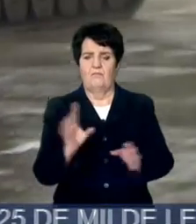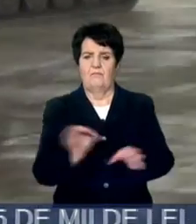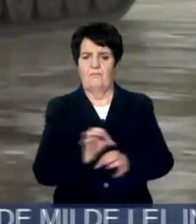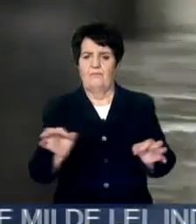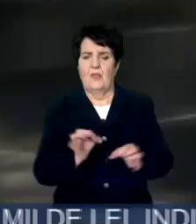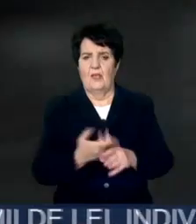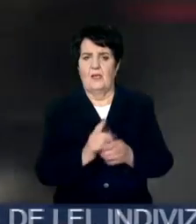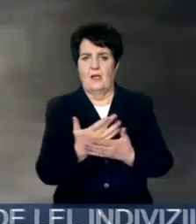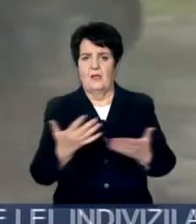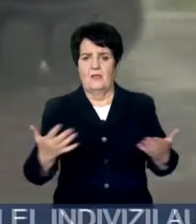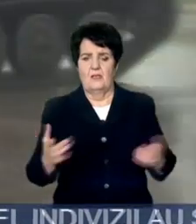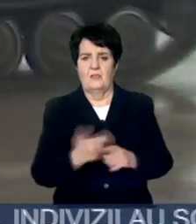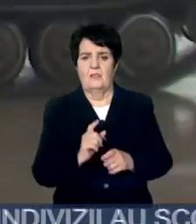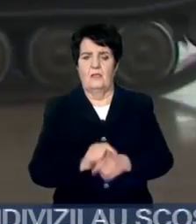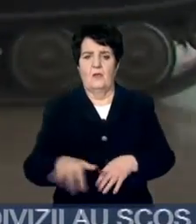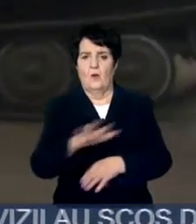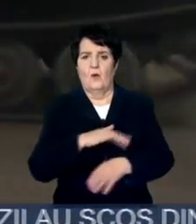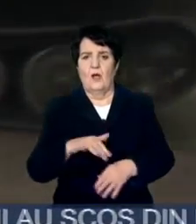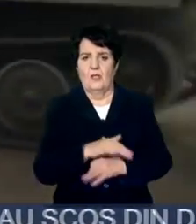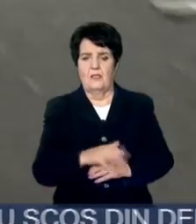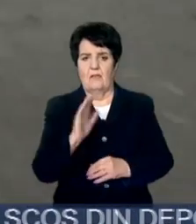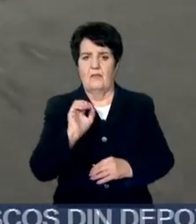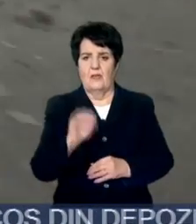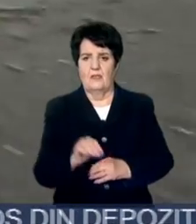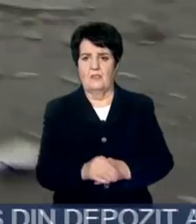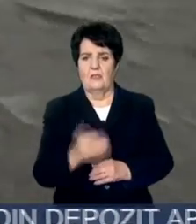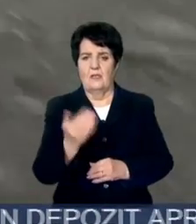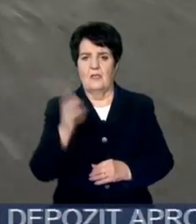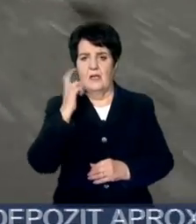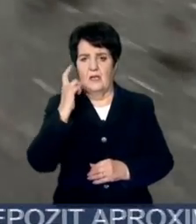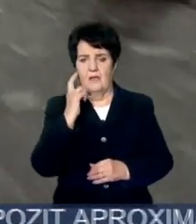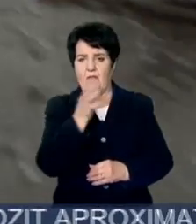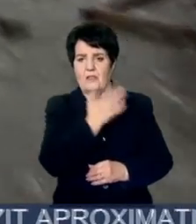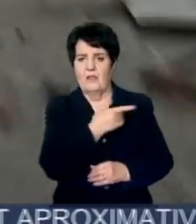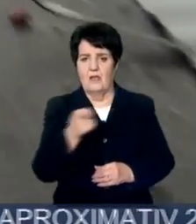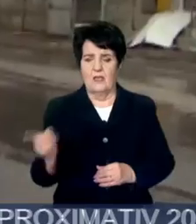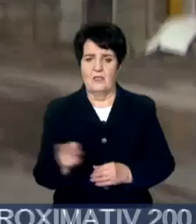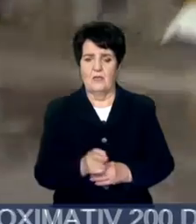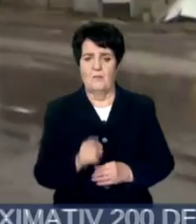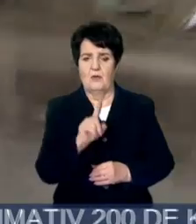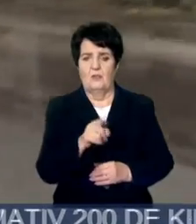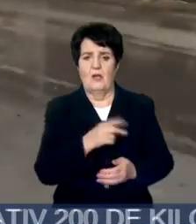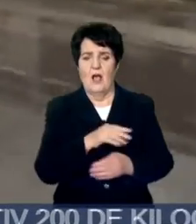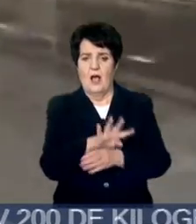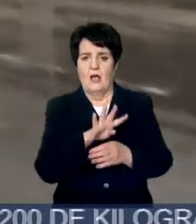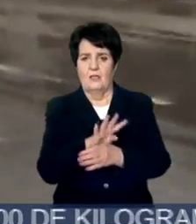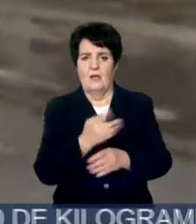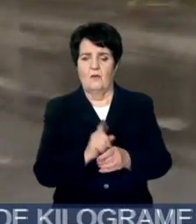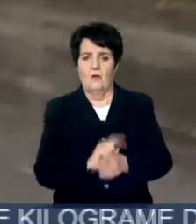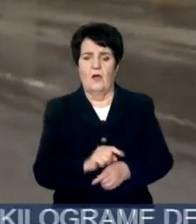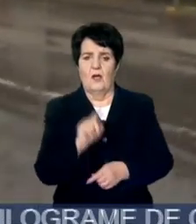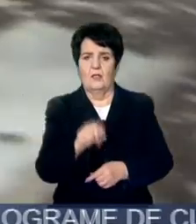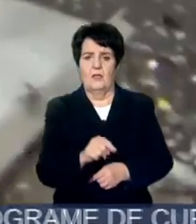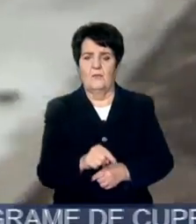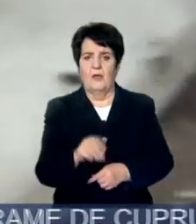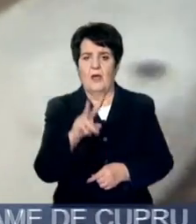Râul Oscol împarte în două localitatea, malul de vest fiind acum în mâinile Kievului, în timp ce forțele ocupante rezistă atacului artileriei ucrainene de